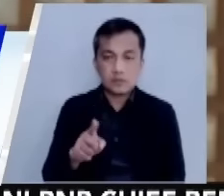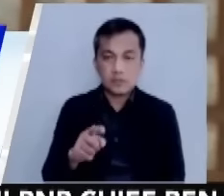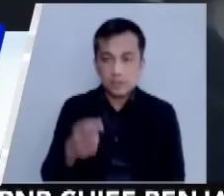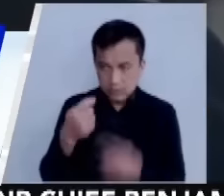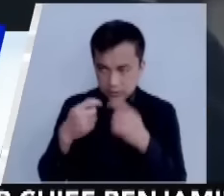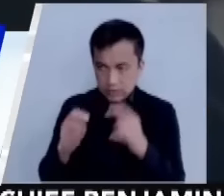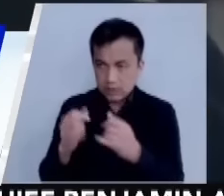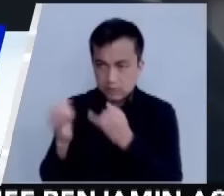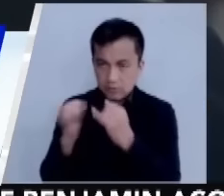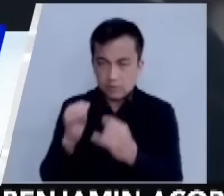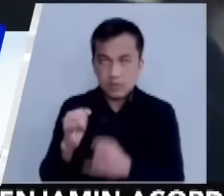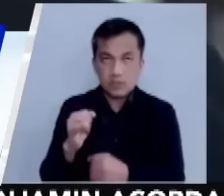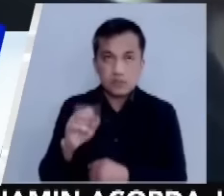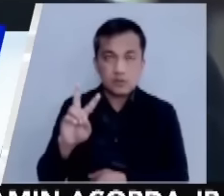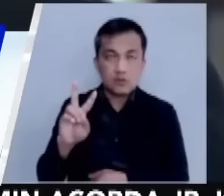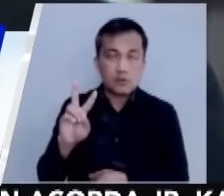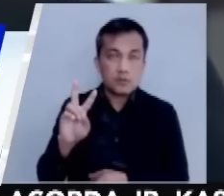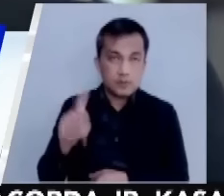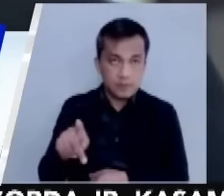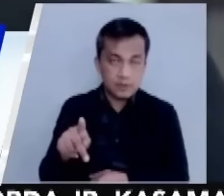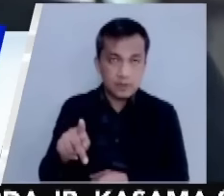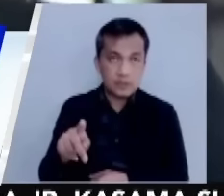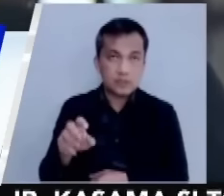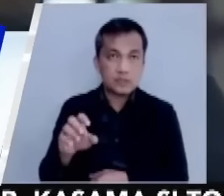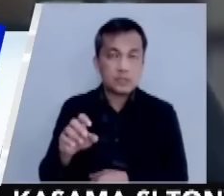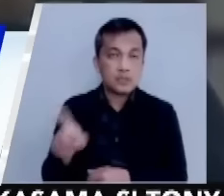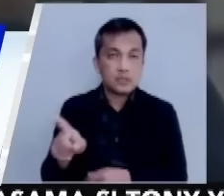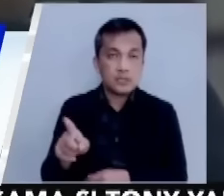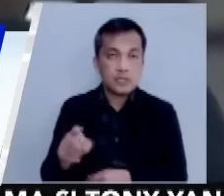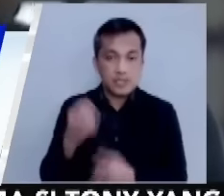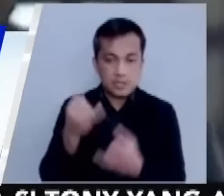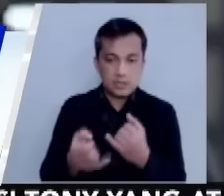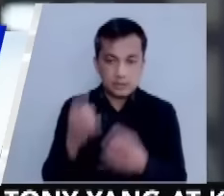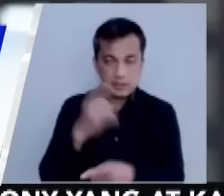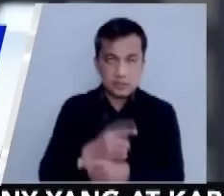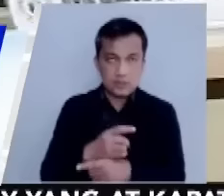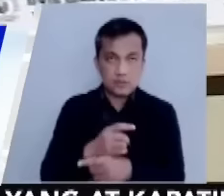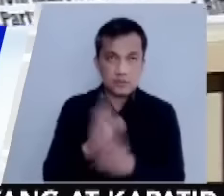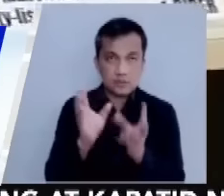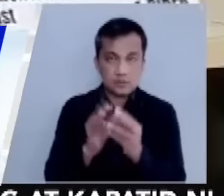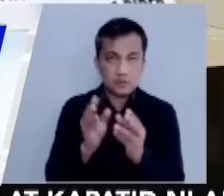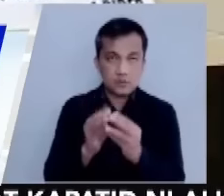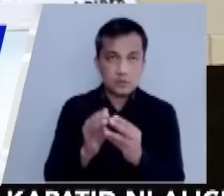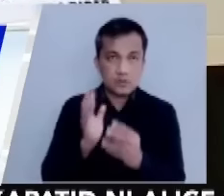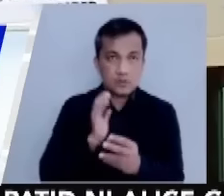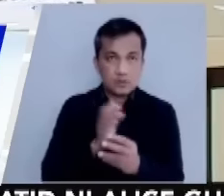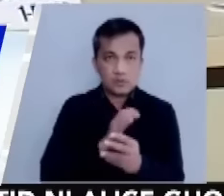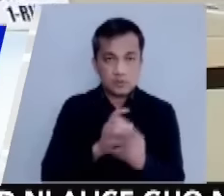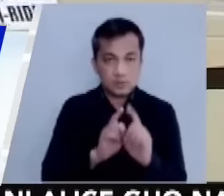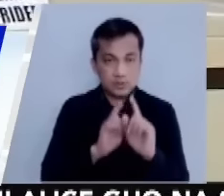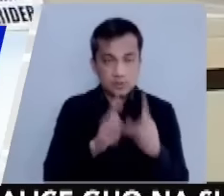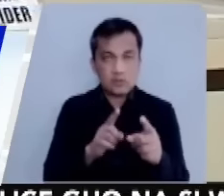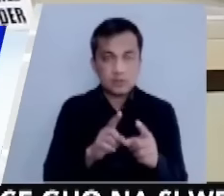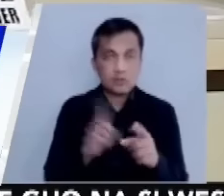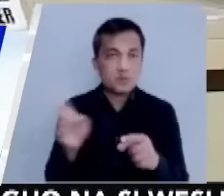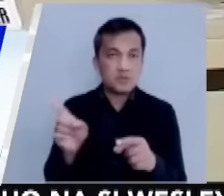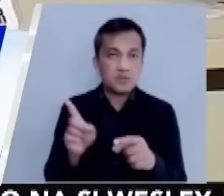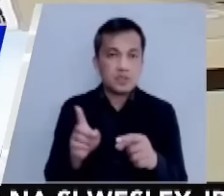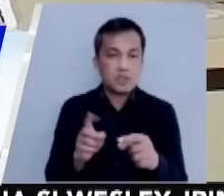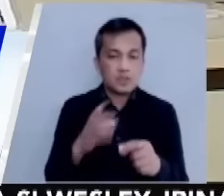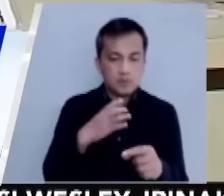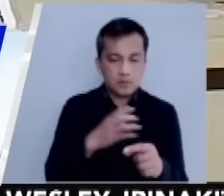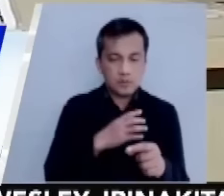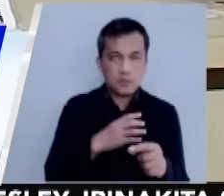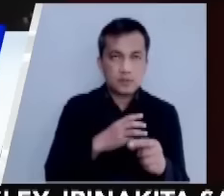OVP. Huling araw na ng sesyon ng Kongreso bukas. Kung di na talaga sila siputin, pag-uusapan ng mga miyembro ng Kamara ang kanilang susunod